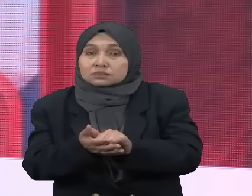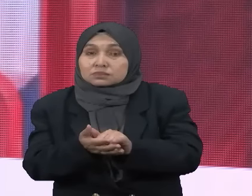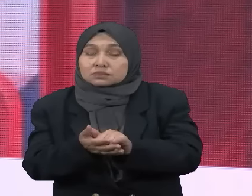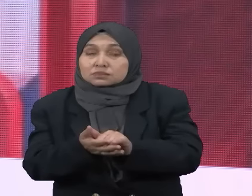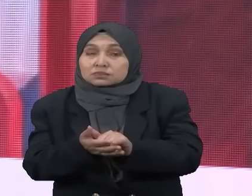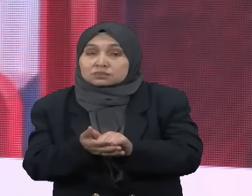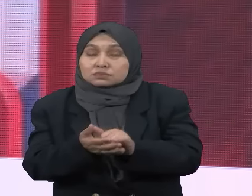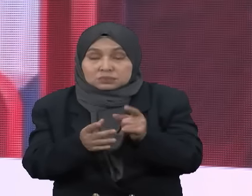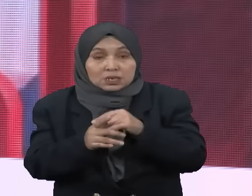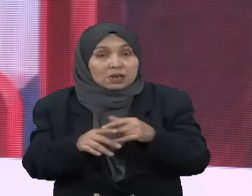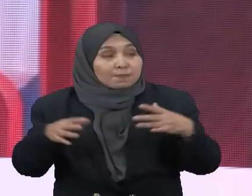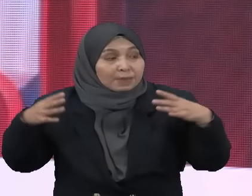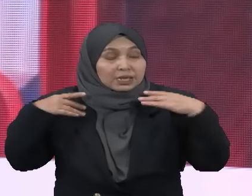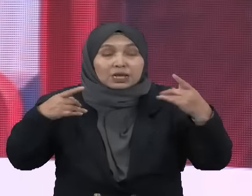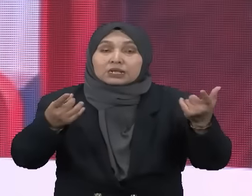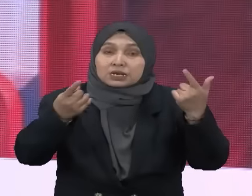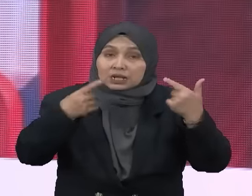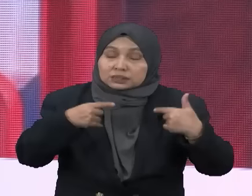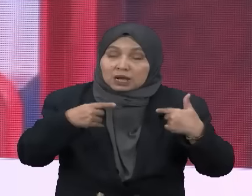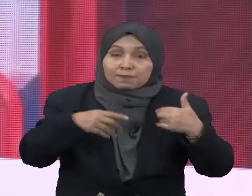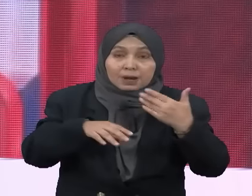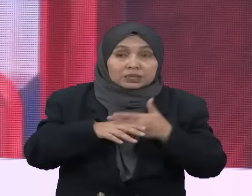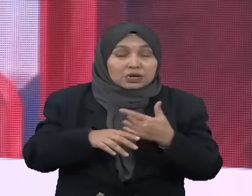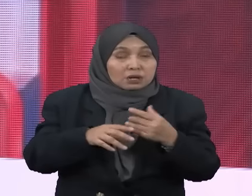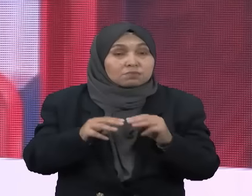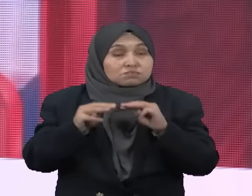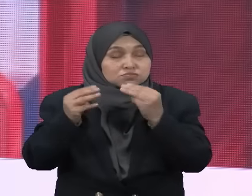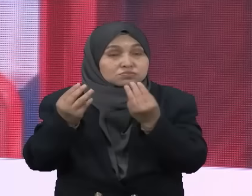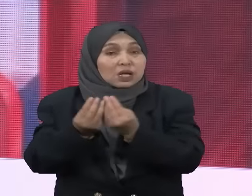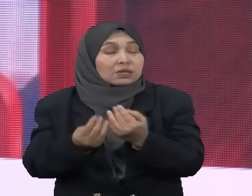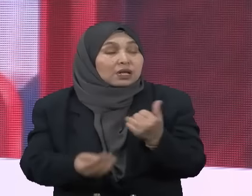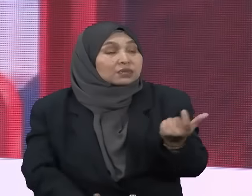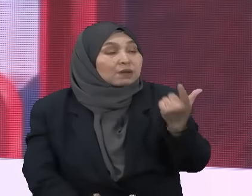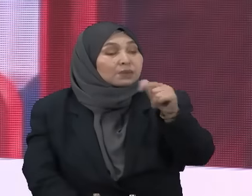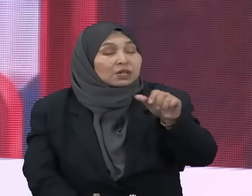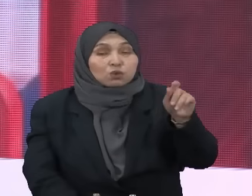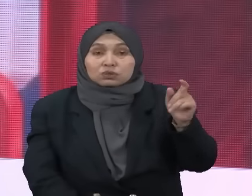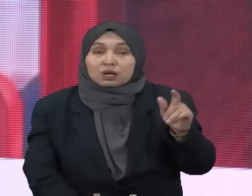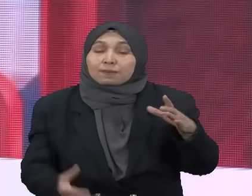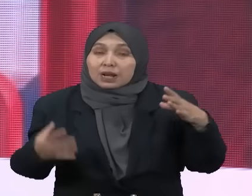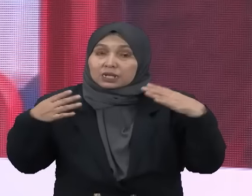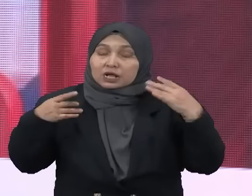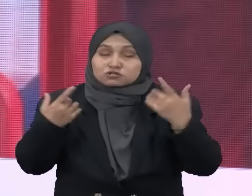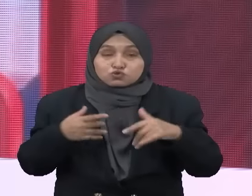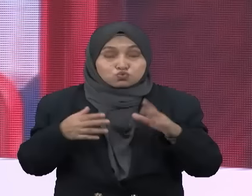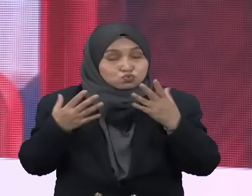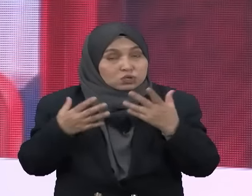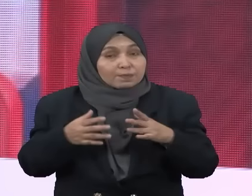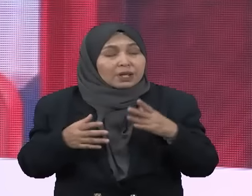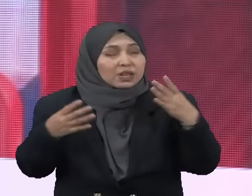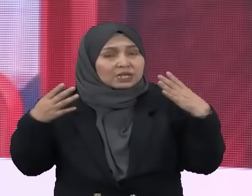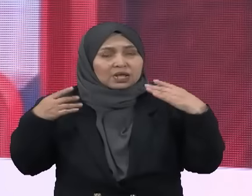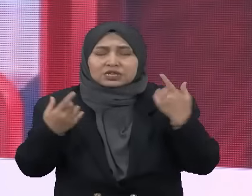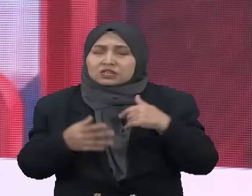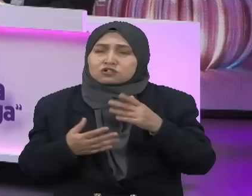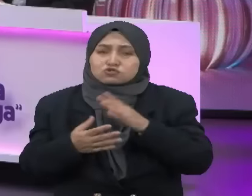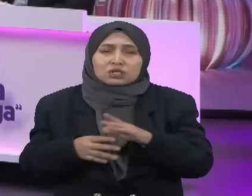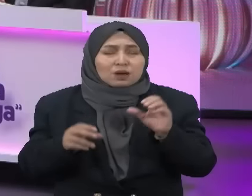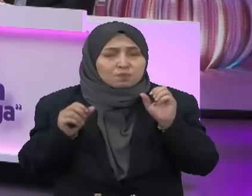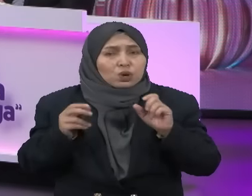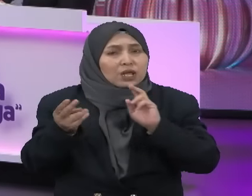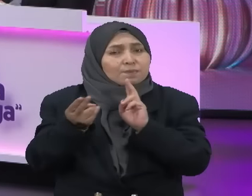ketika mana para malaikat ini datang kepada Nabi Lut alaihi salam, para malaikat ini telah mereka, malaikat ni kita sedia maklum bahawa mereka